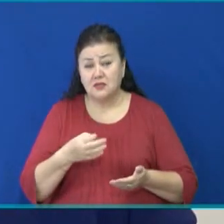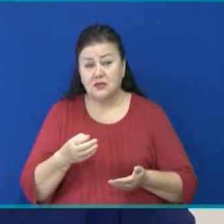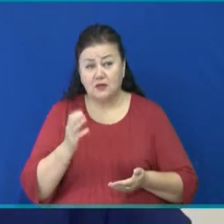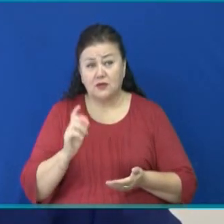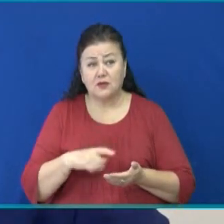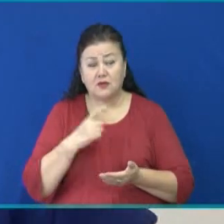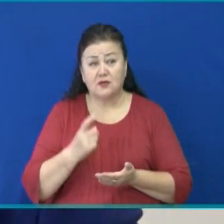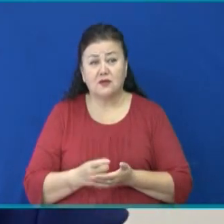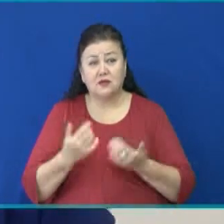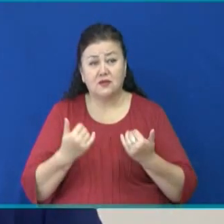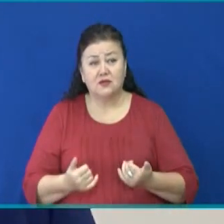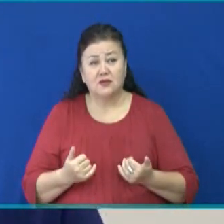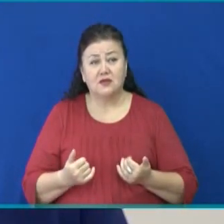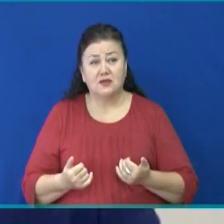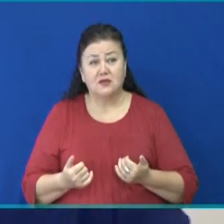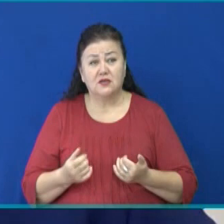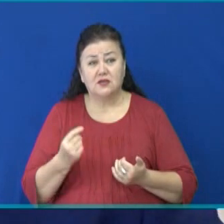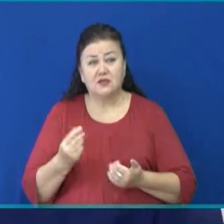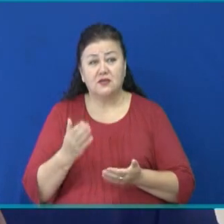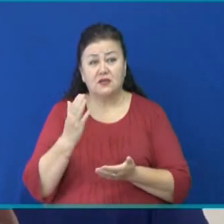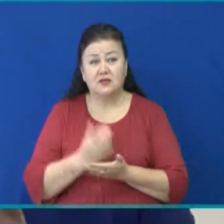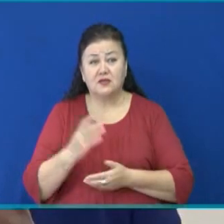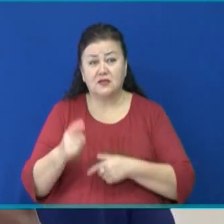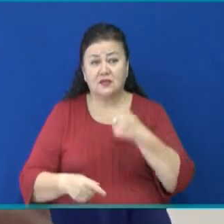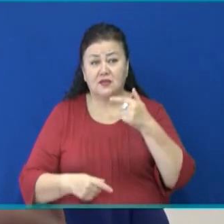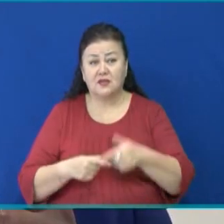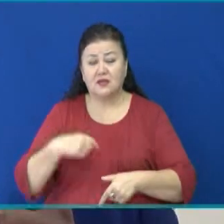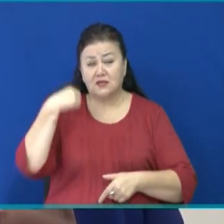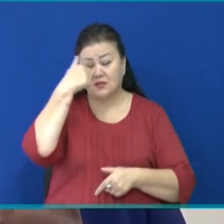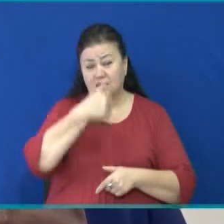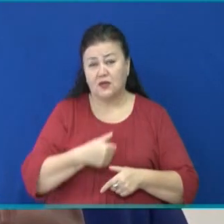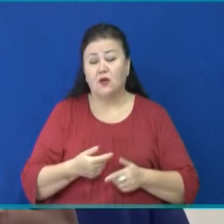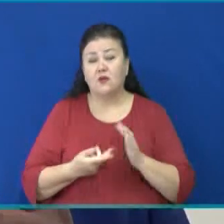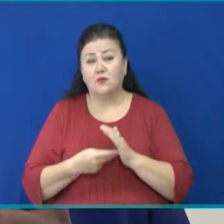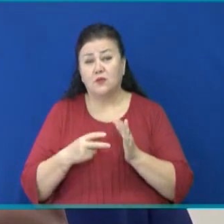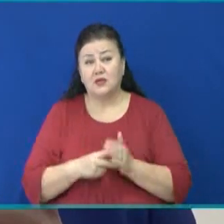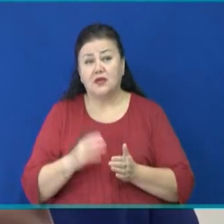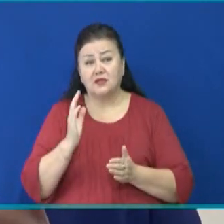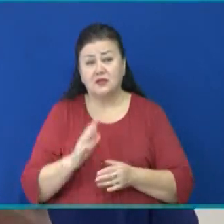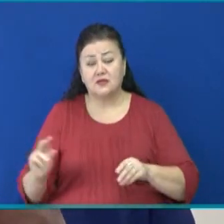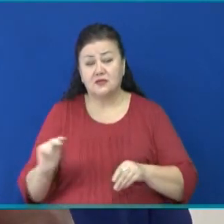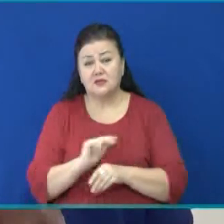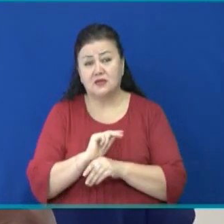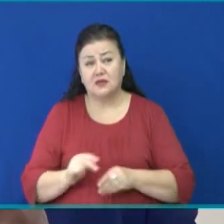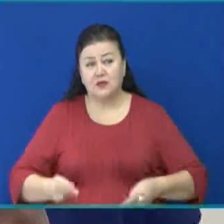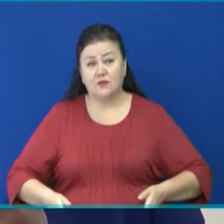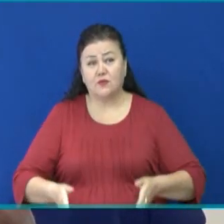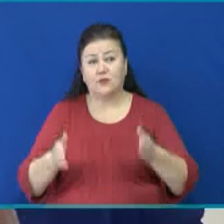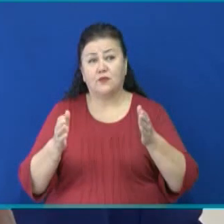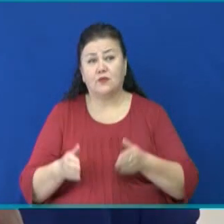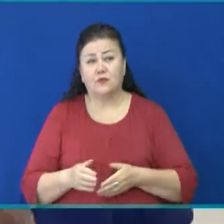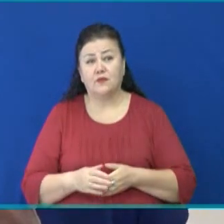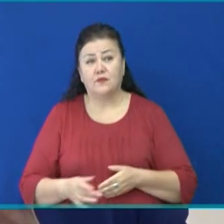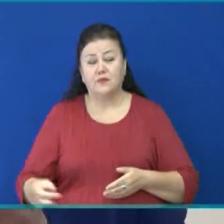делать. Сейчас обязательно экспертизу. Деньги выделены. На следующий год, ну, например, в планах, если его сделать дорогу хотя бы. По любой программе,